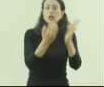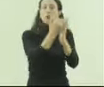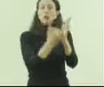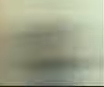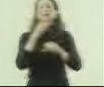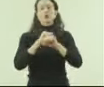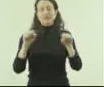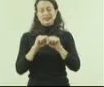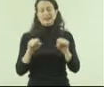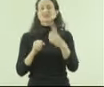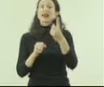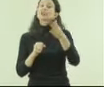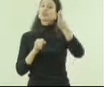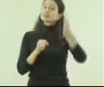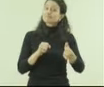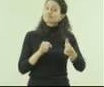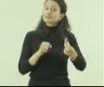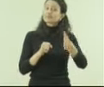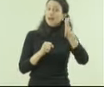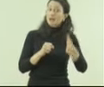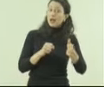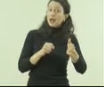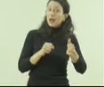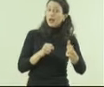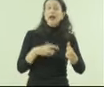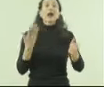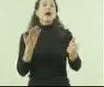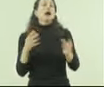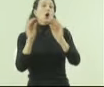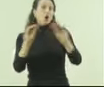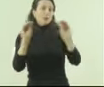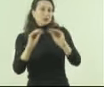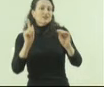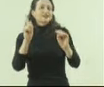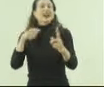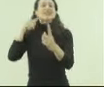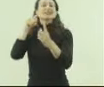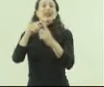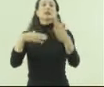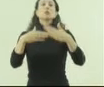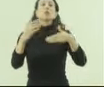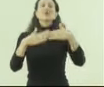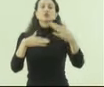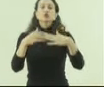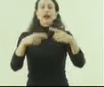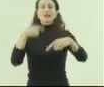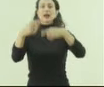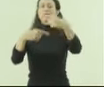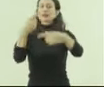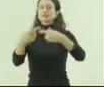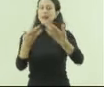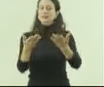много популяризирана. Образованието трябва да бъде насочено и към професионална реализация. В момента имате